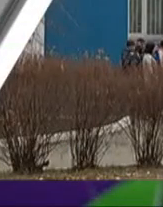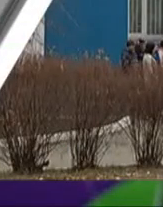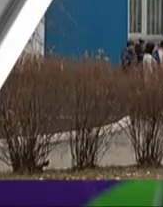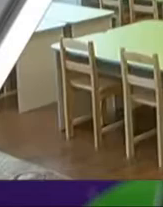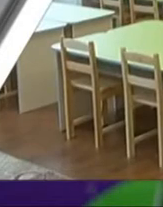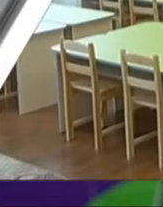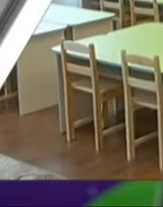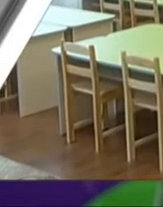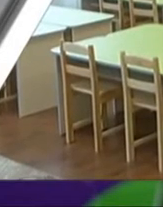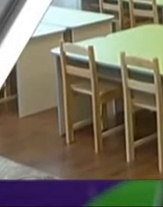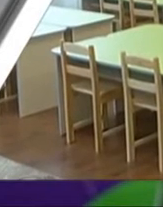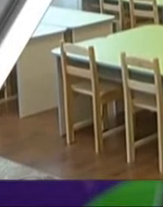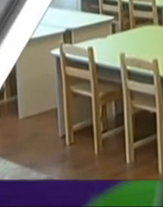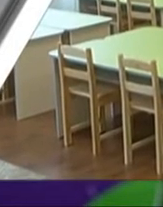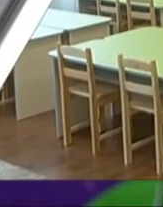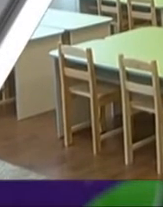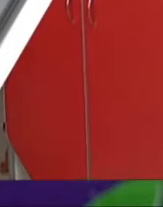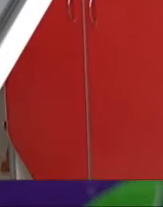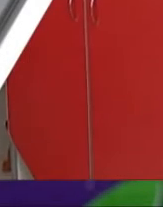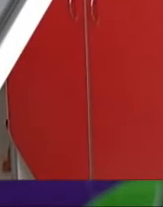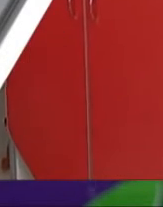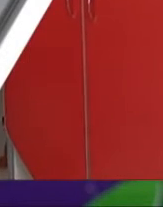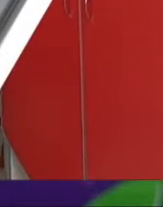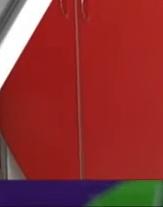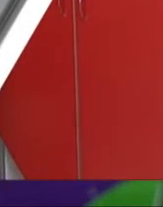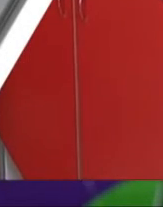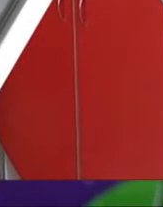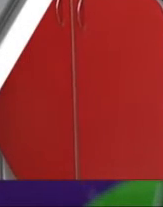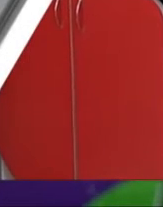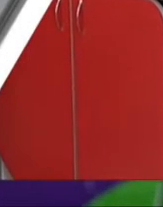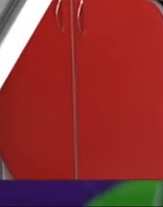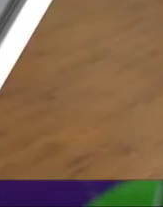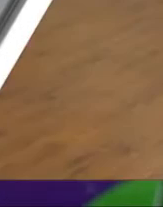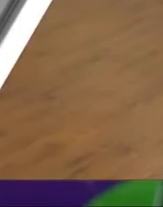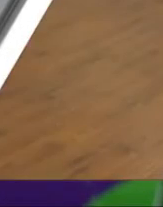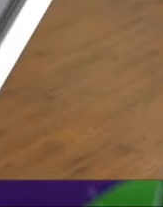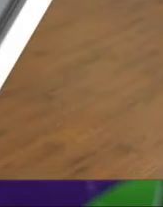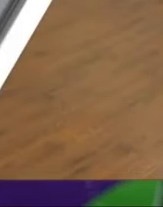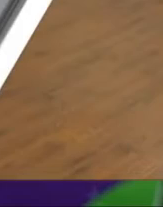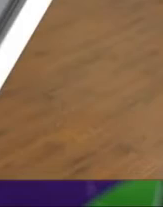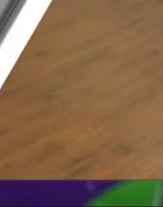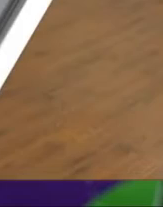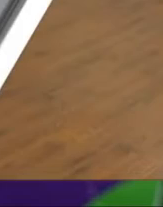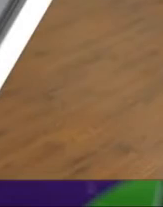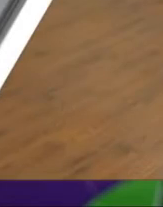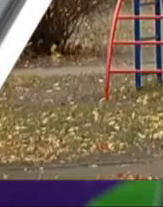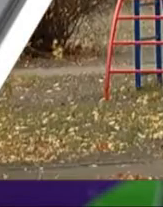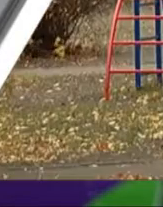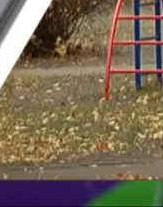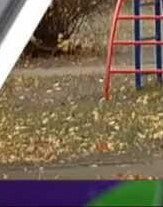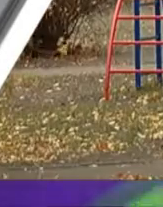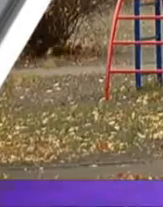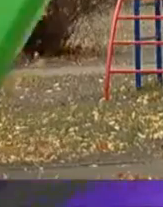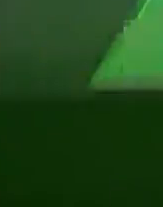Найкраще дітям у Деснянському районі завершили капітальний ремонт дитячого садочка номер 795 і створили 14 додаткових